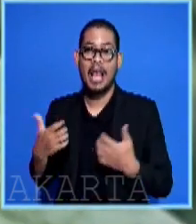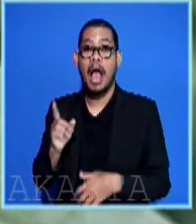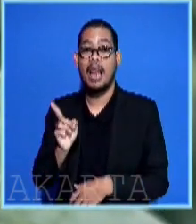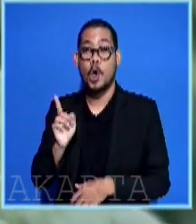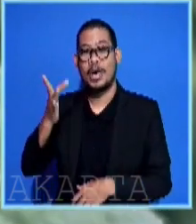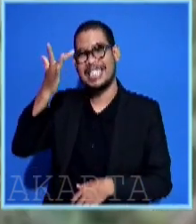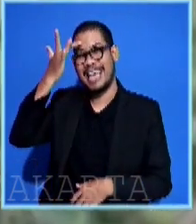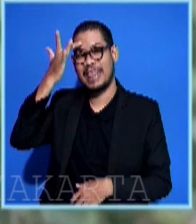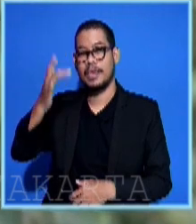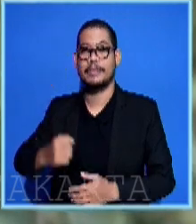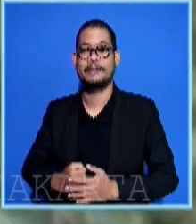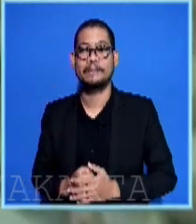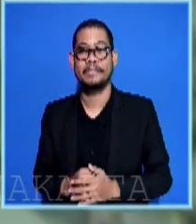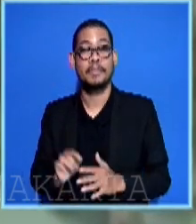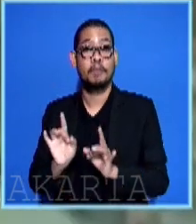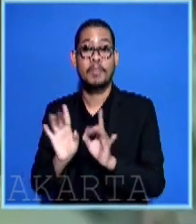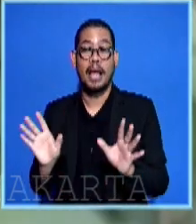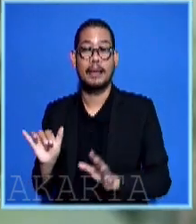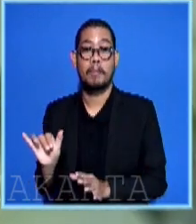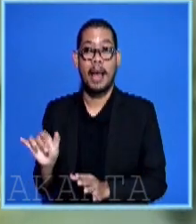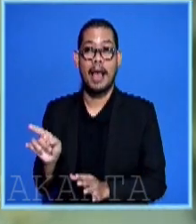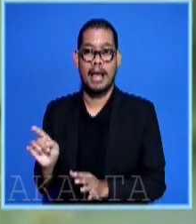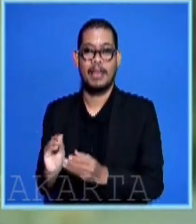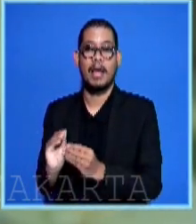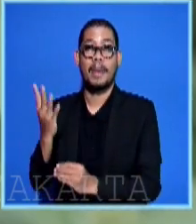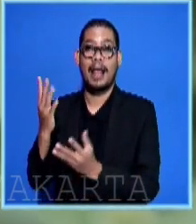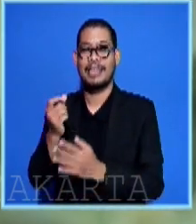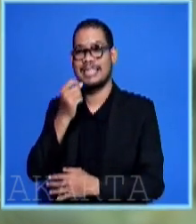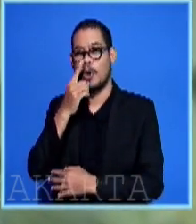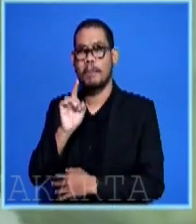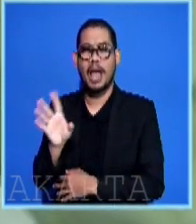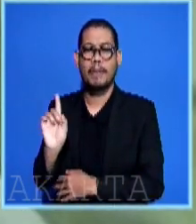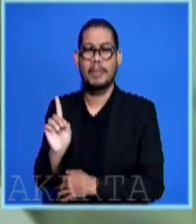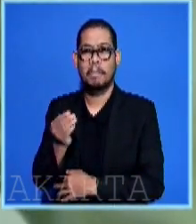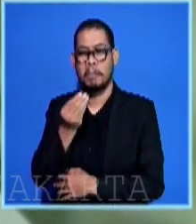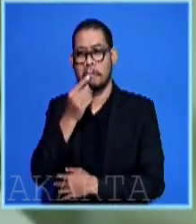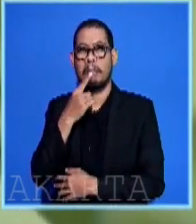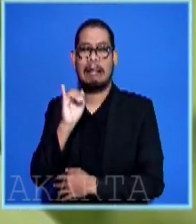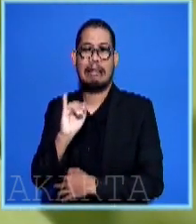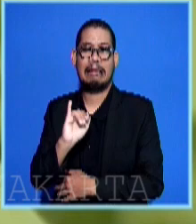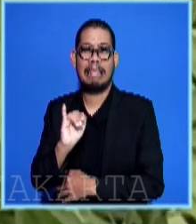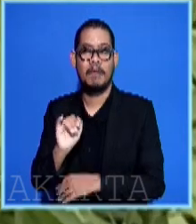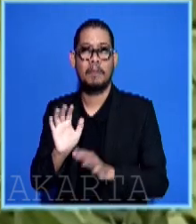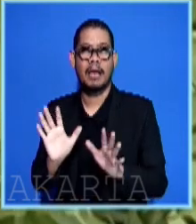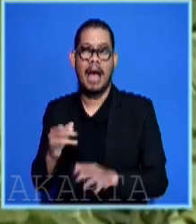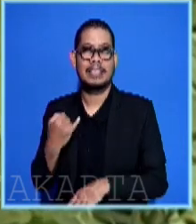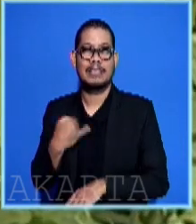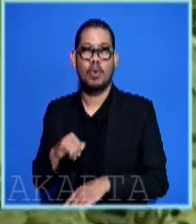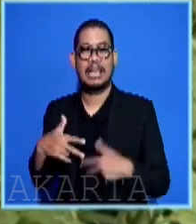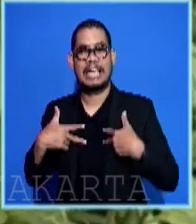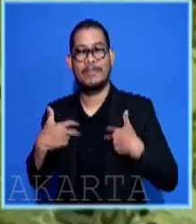kados Ijen sanesipun jalaran raosipun ingkangit kinyuoten dipun remeni R Lan